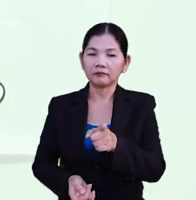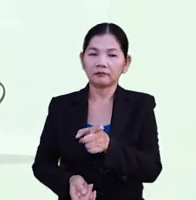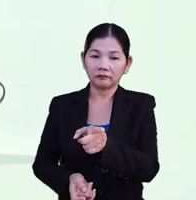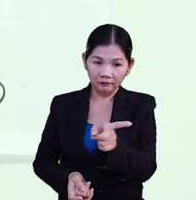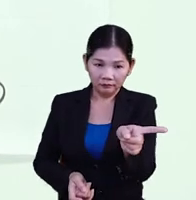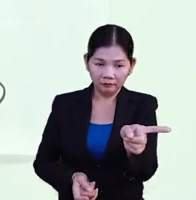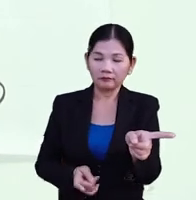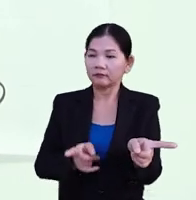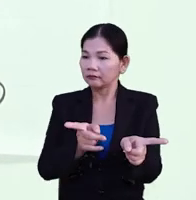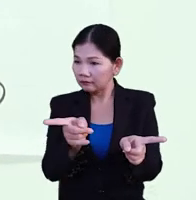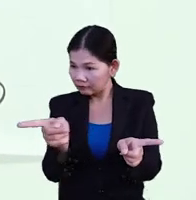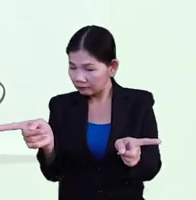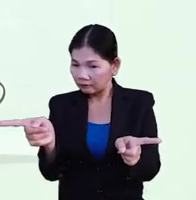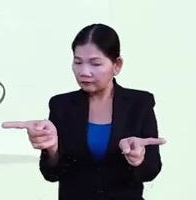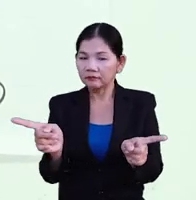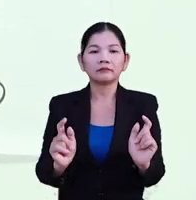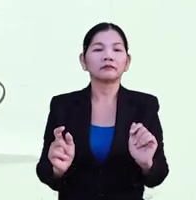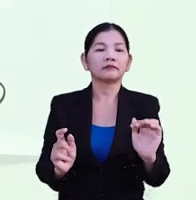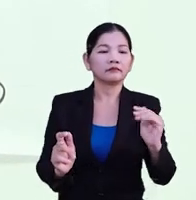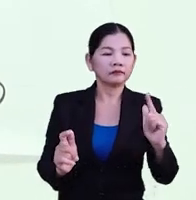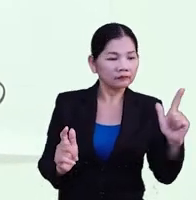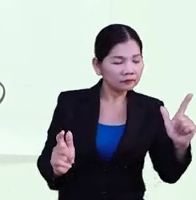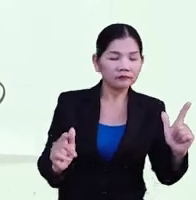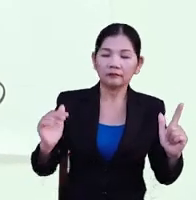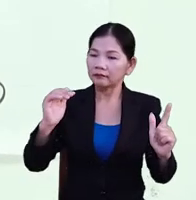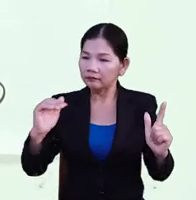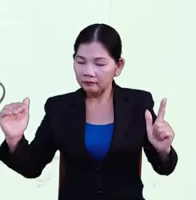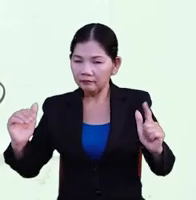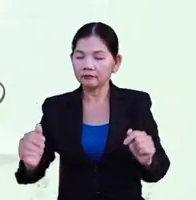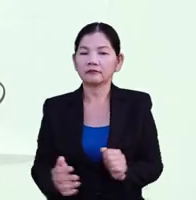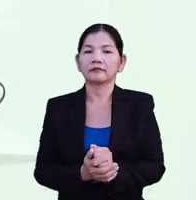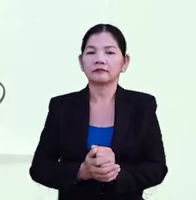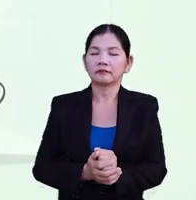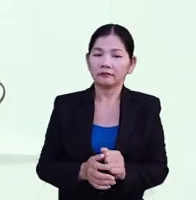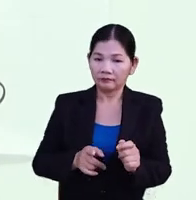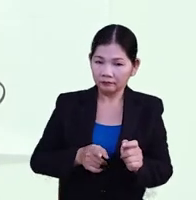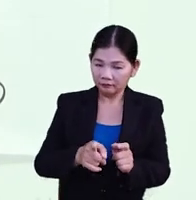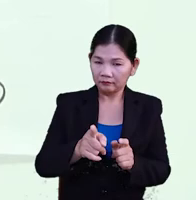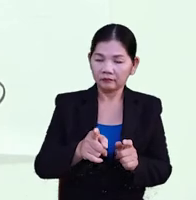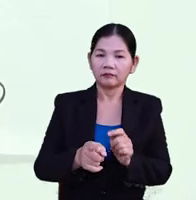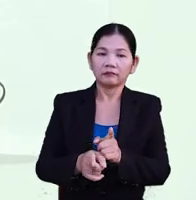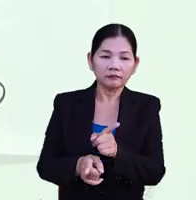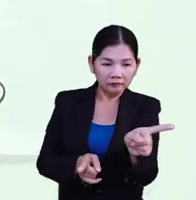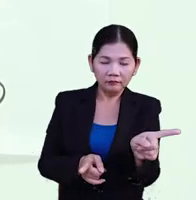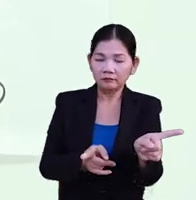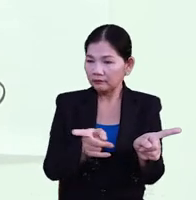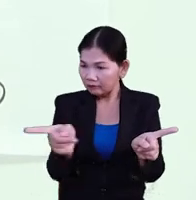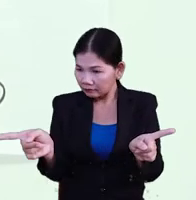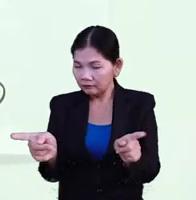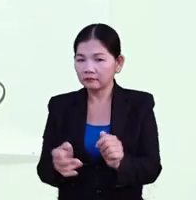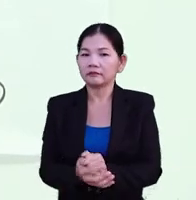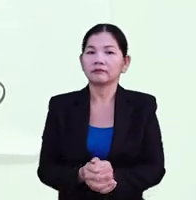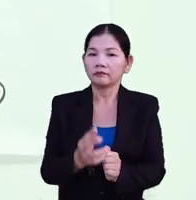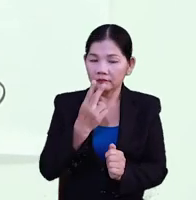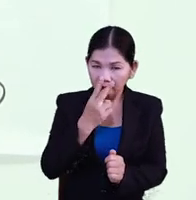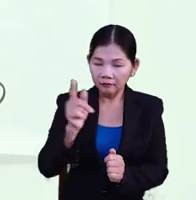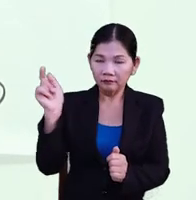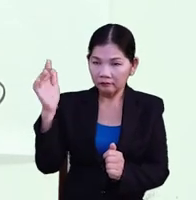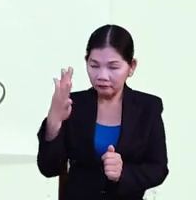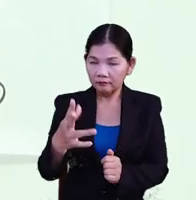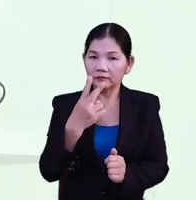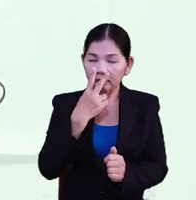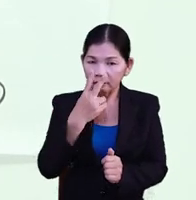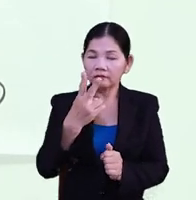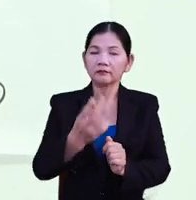នេះបាត់ទៅខាងណាចាកូនមើលព្រួញនេះនេះព្រួញនេះចាមួយណានៅក្នុងរូបរ